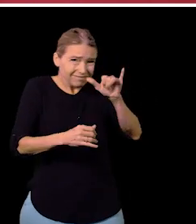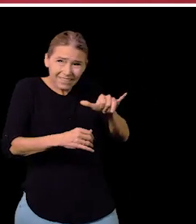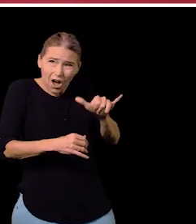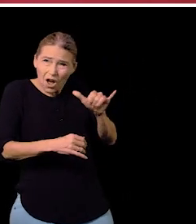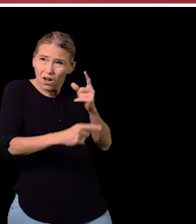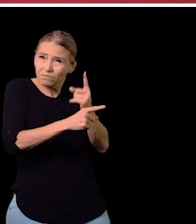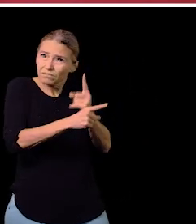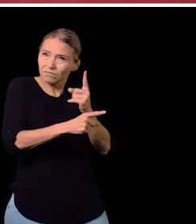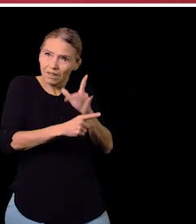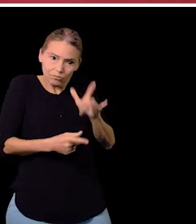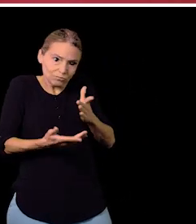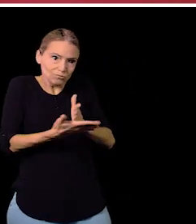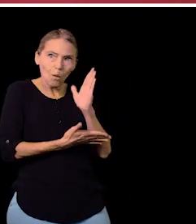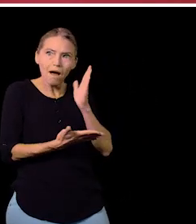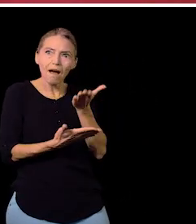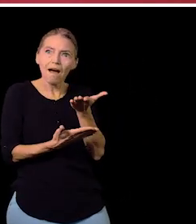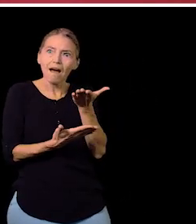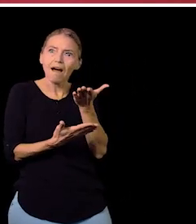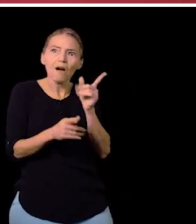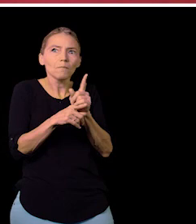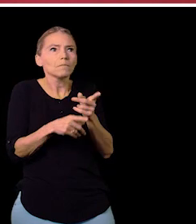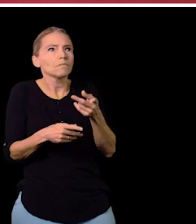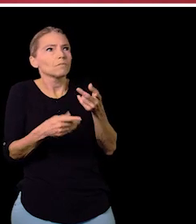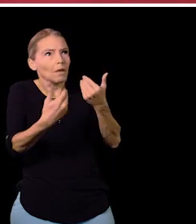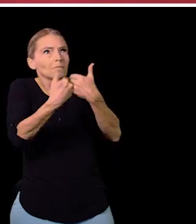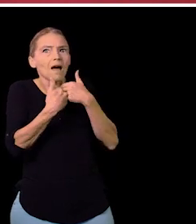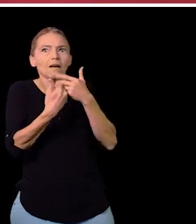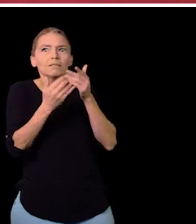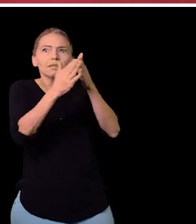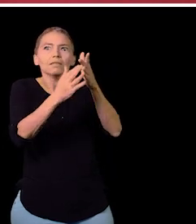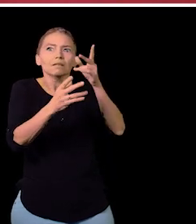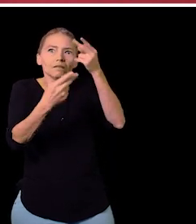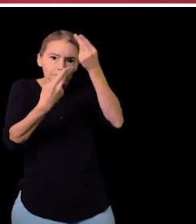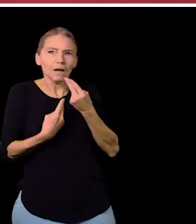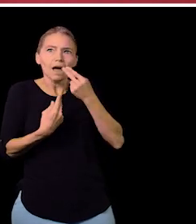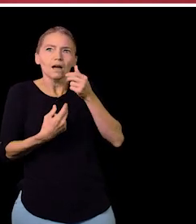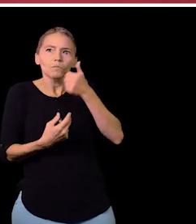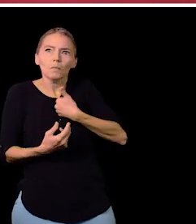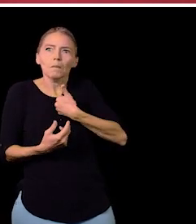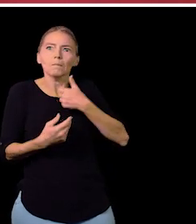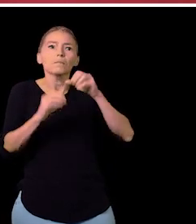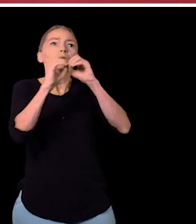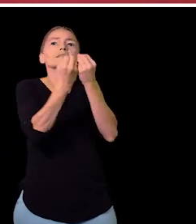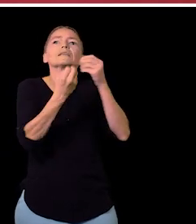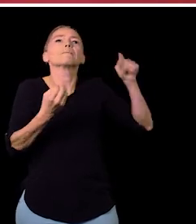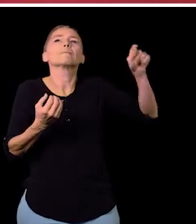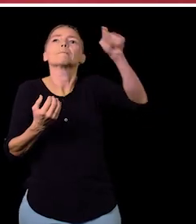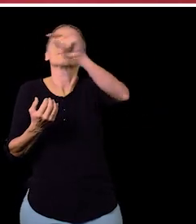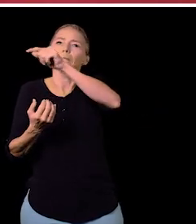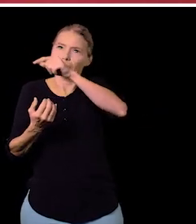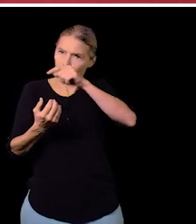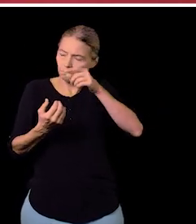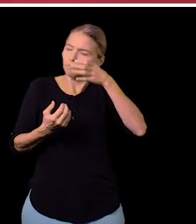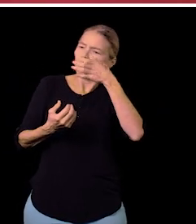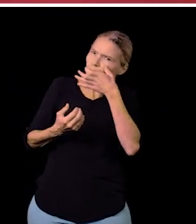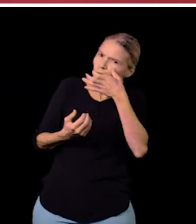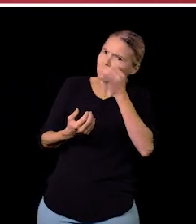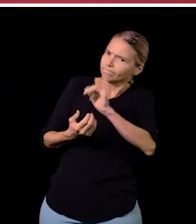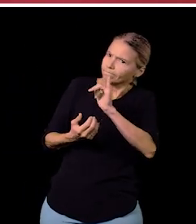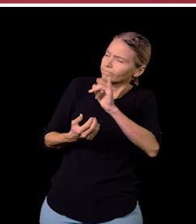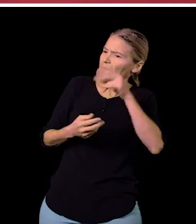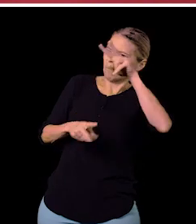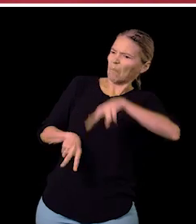respecter ses droits, c'est d'abord et avant tout se faire respecter soi. Puis les organismes sont là vraiment pour vous recevoir sans jugement, puis